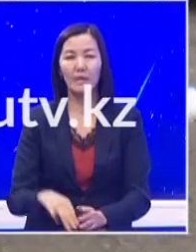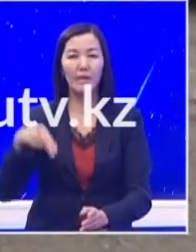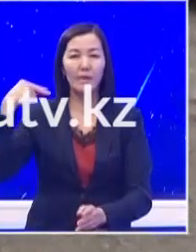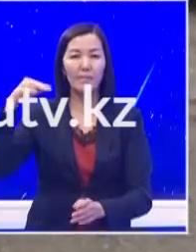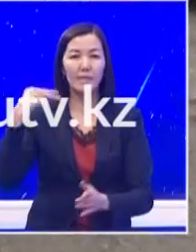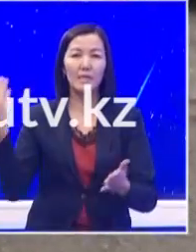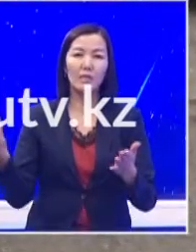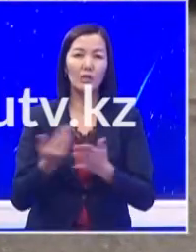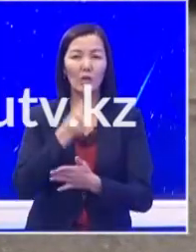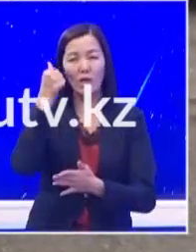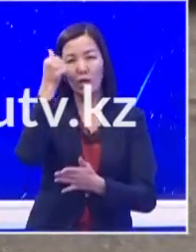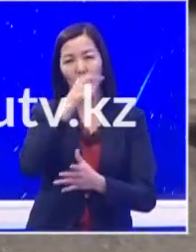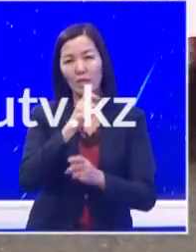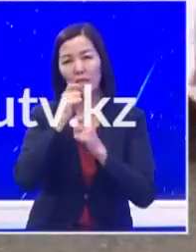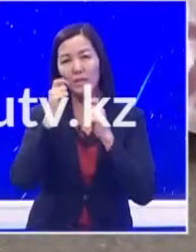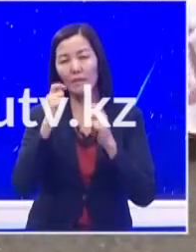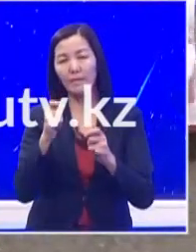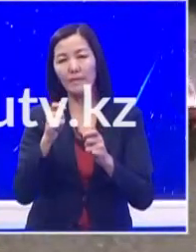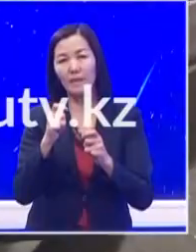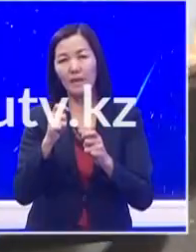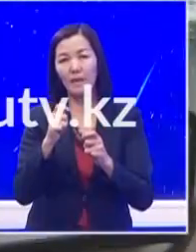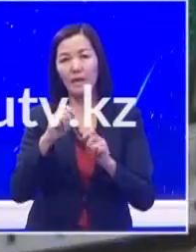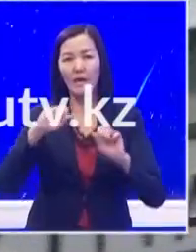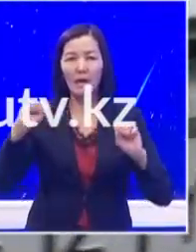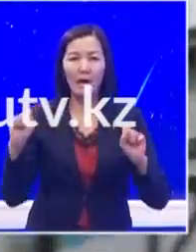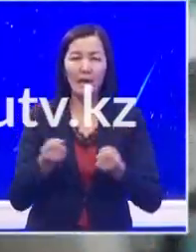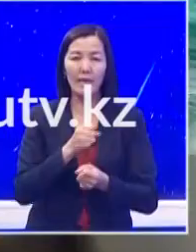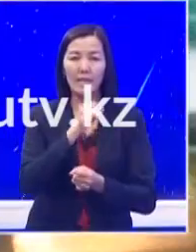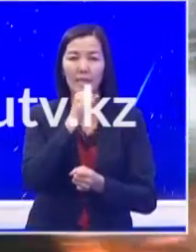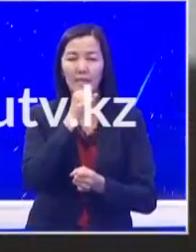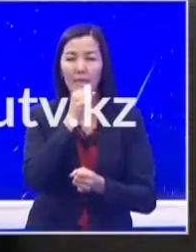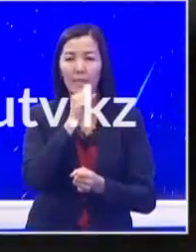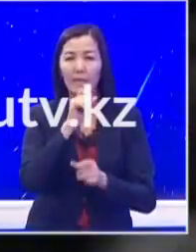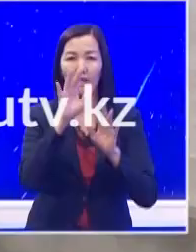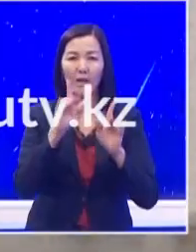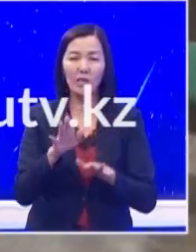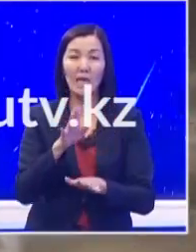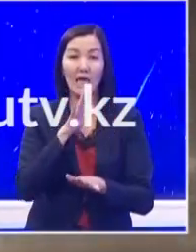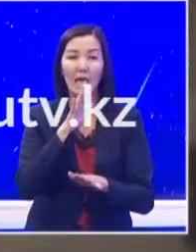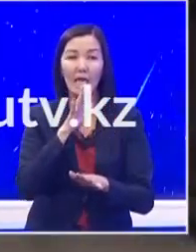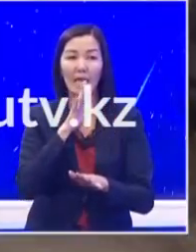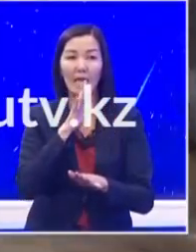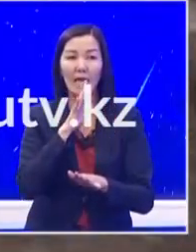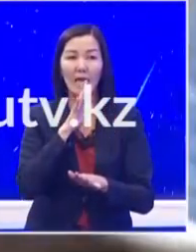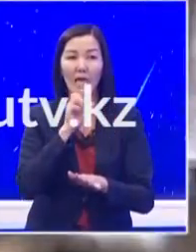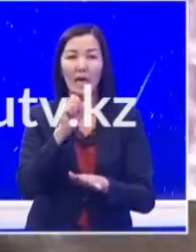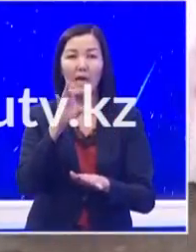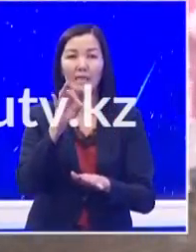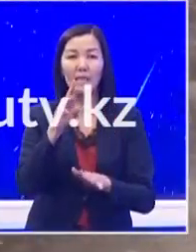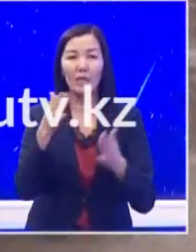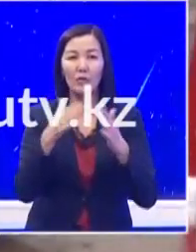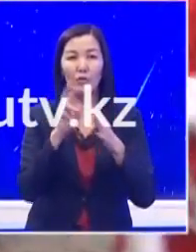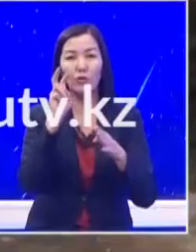Президенттің жаңа жылдық сыйлығын табыстау Аяз ата мен Ақшағарға тапсырылған. Олар ерекше безендірілген көлікке мініп Асияның үйіне қарай жол